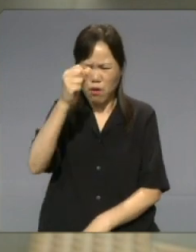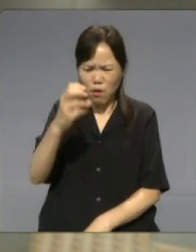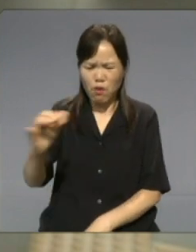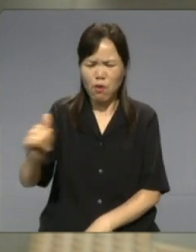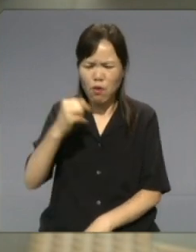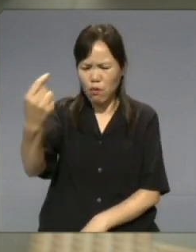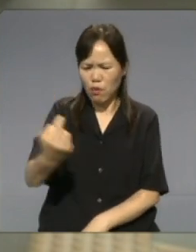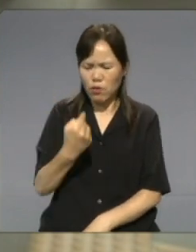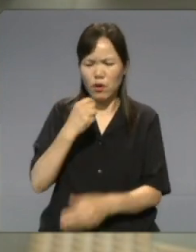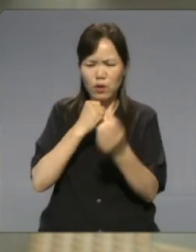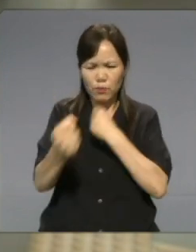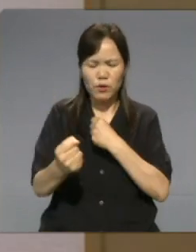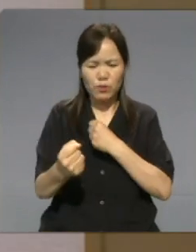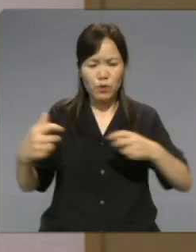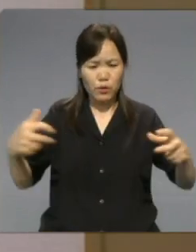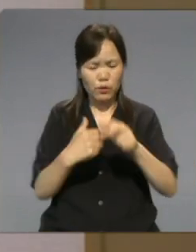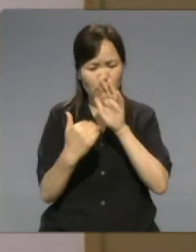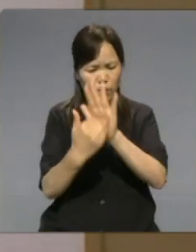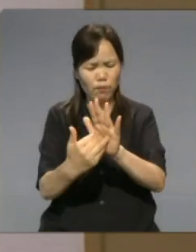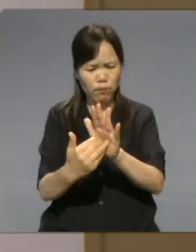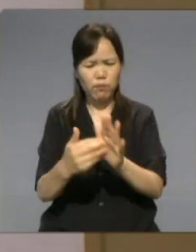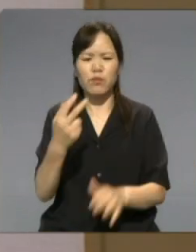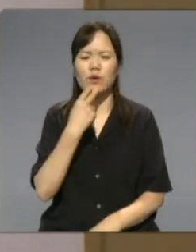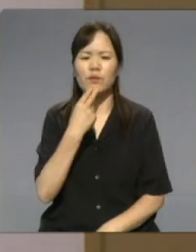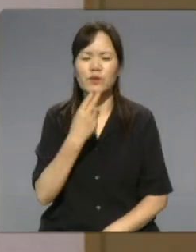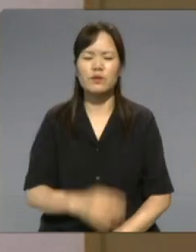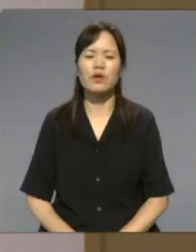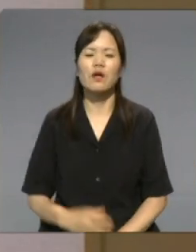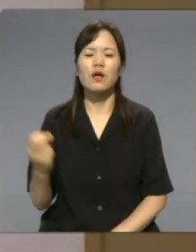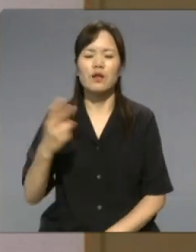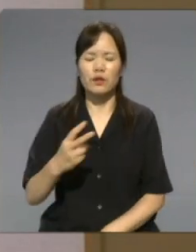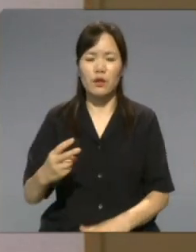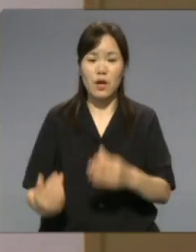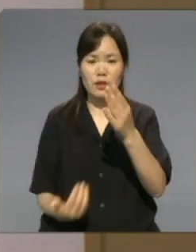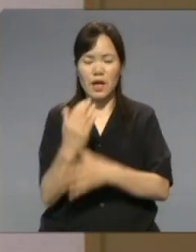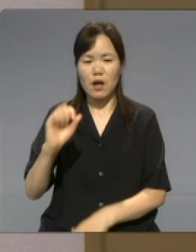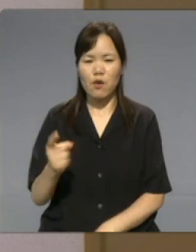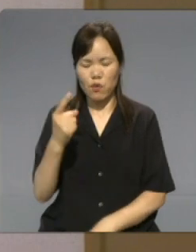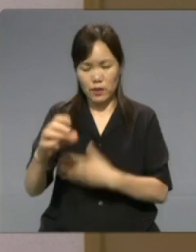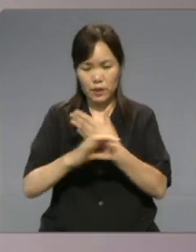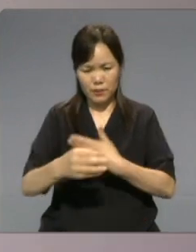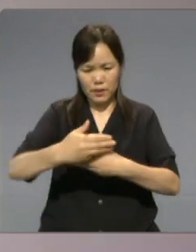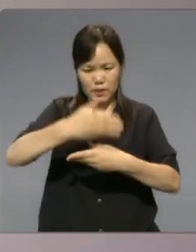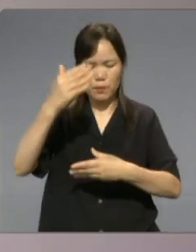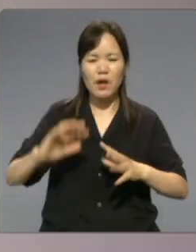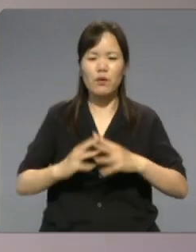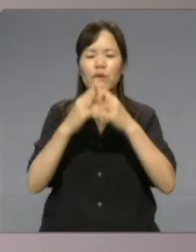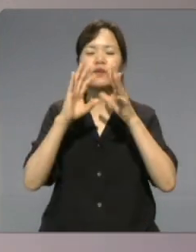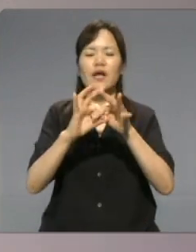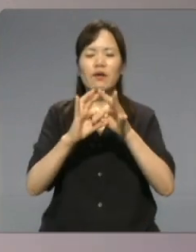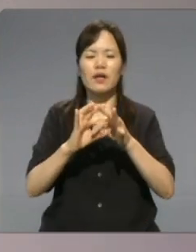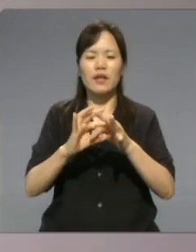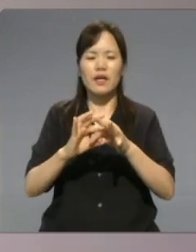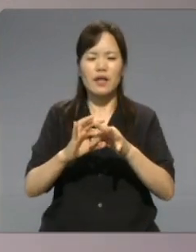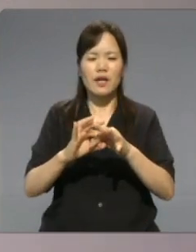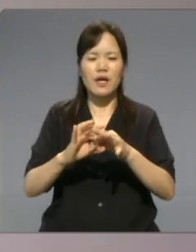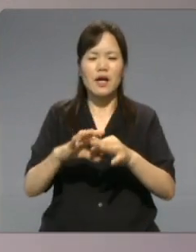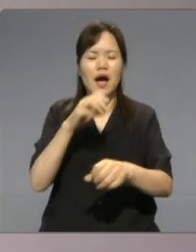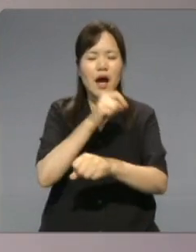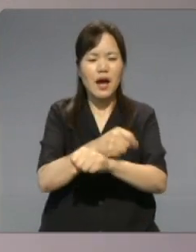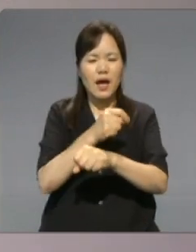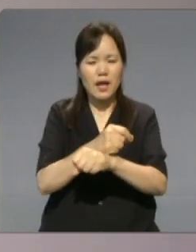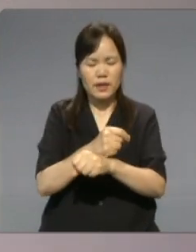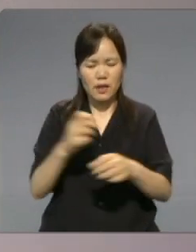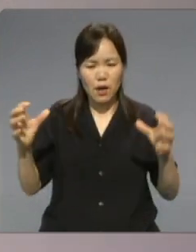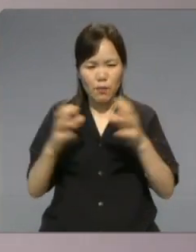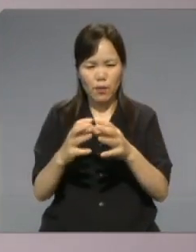교통 통제 등 적절한 조치를 취하지 않았습니다 또 참사 원인이 된 임시재반공사와 관련해 행복청이 시공사에